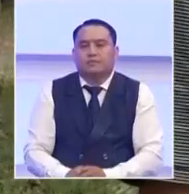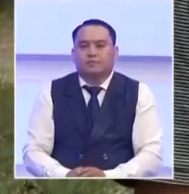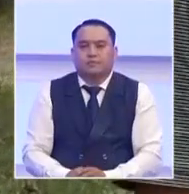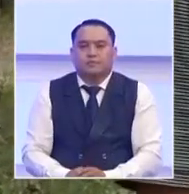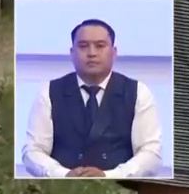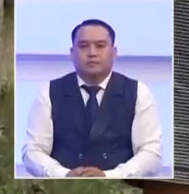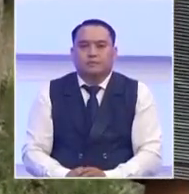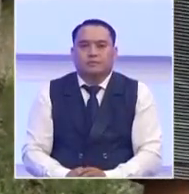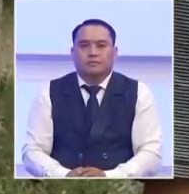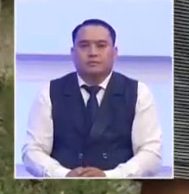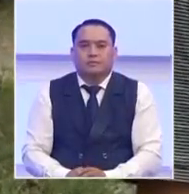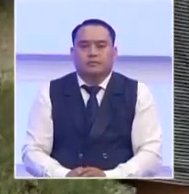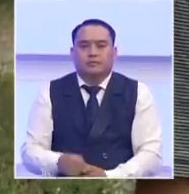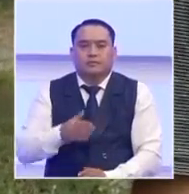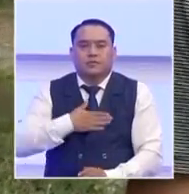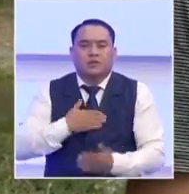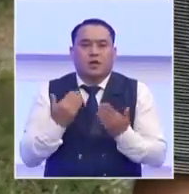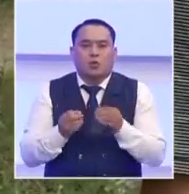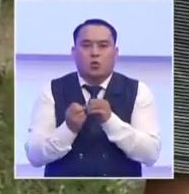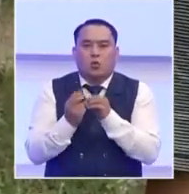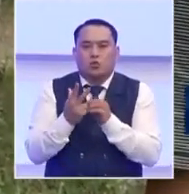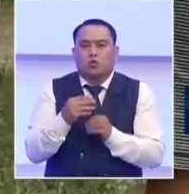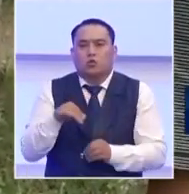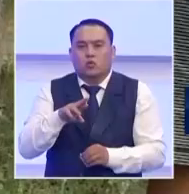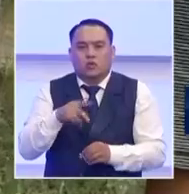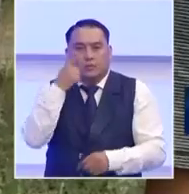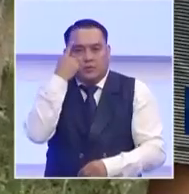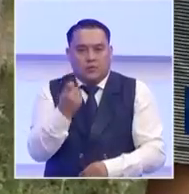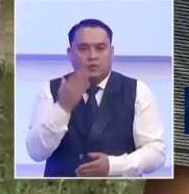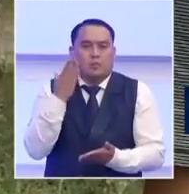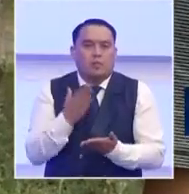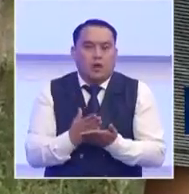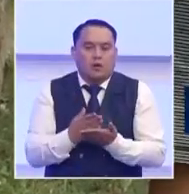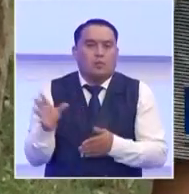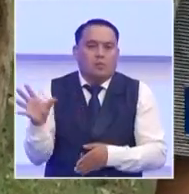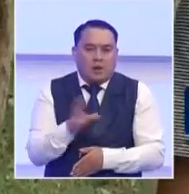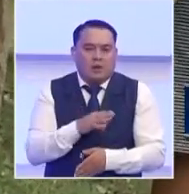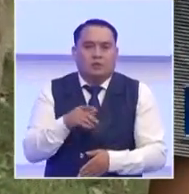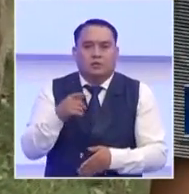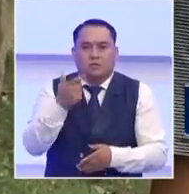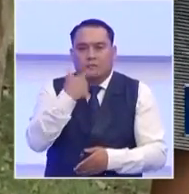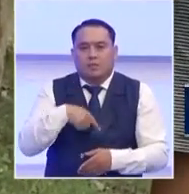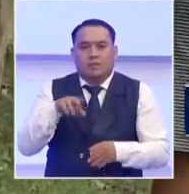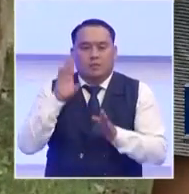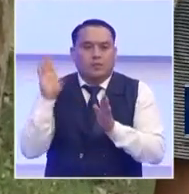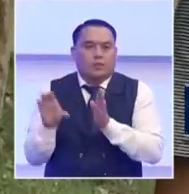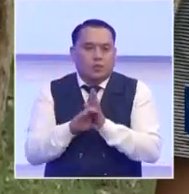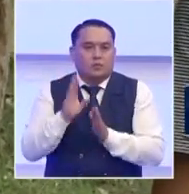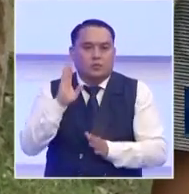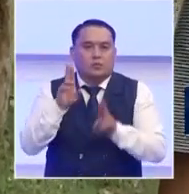13 июльде ашылдық, дайындықтар жүріп жатыр. Бізге ескерту берді. Ол ескертудің бәрін өзіміз сақтап жатырмыз. Норма